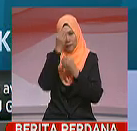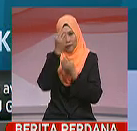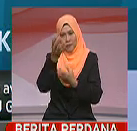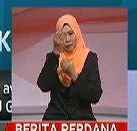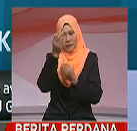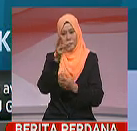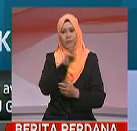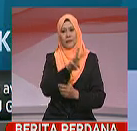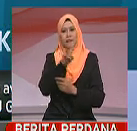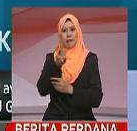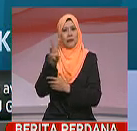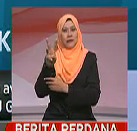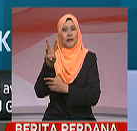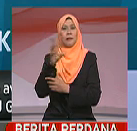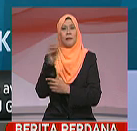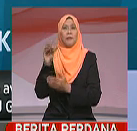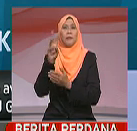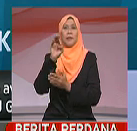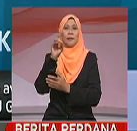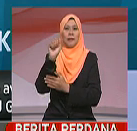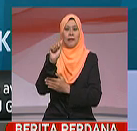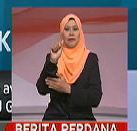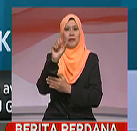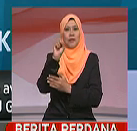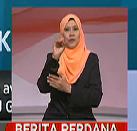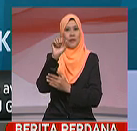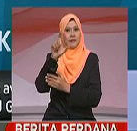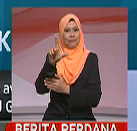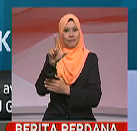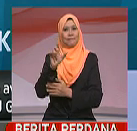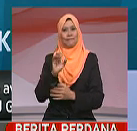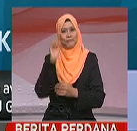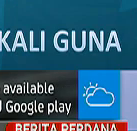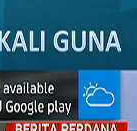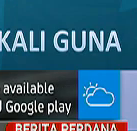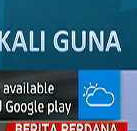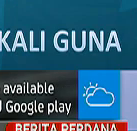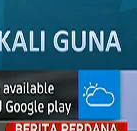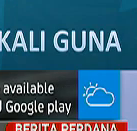cuaca di laman sesawang dan juga media sosial kami. Saya Abdul Aizat. Assalamualaikum.